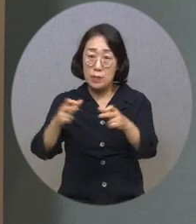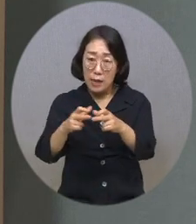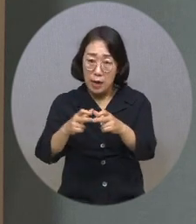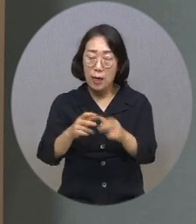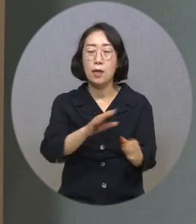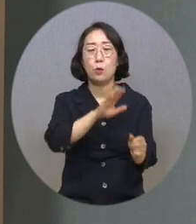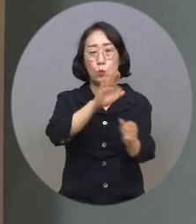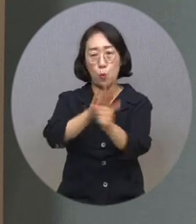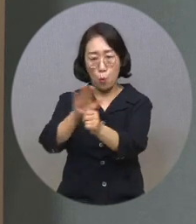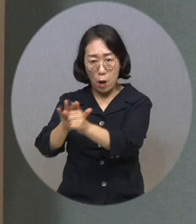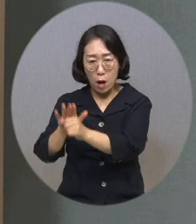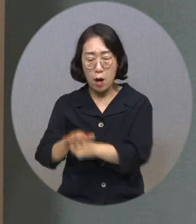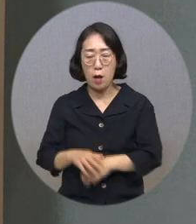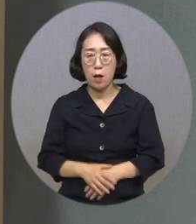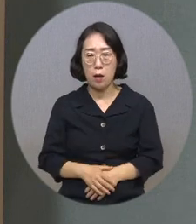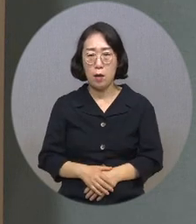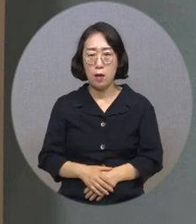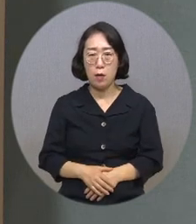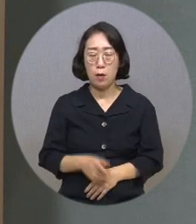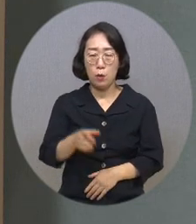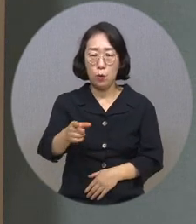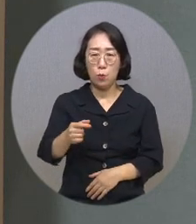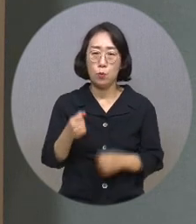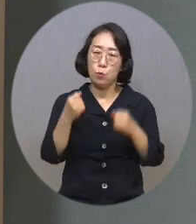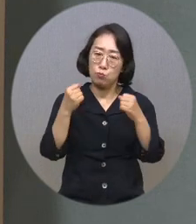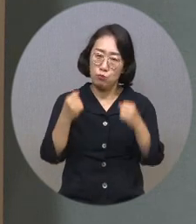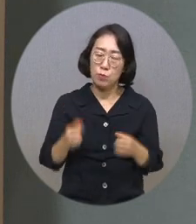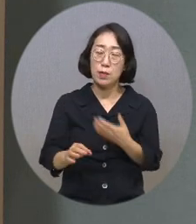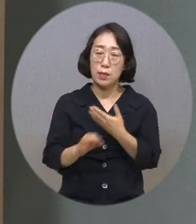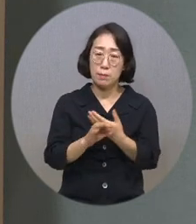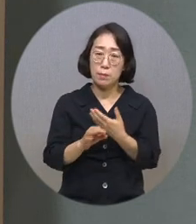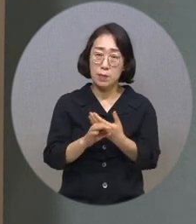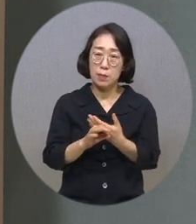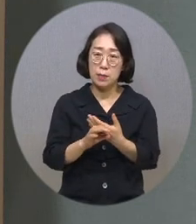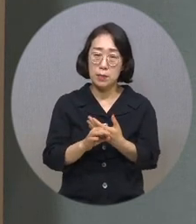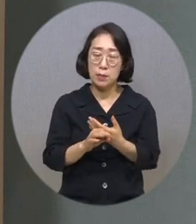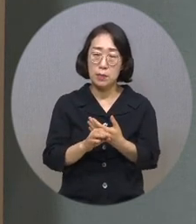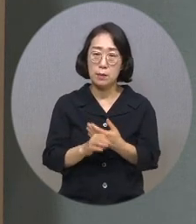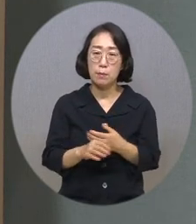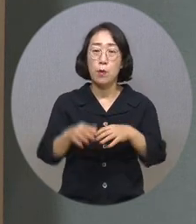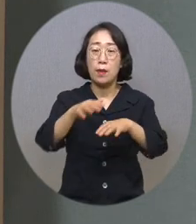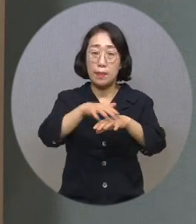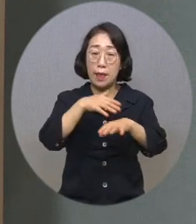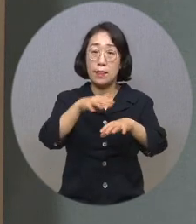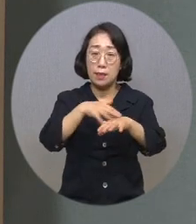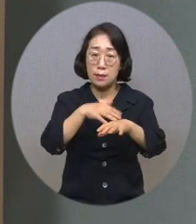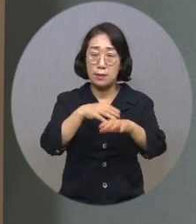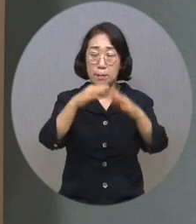뭐 기거할 수 있는 임시 기거지만은 텐트를